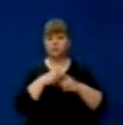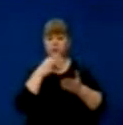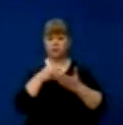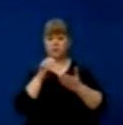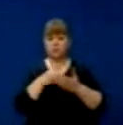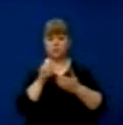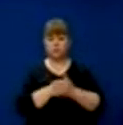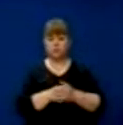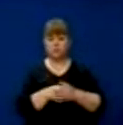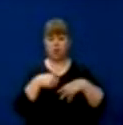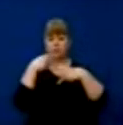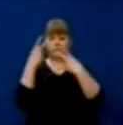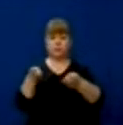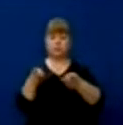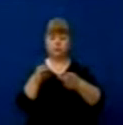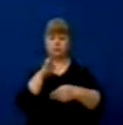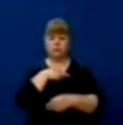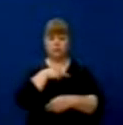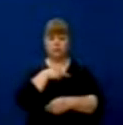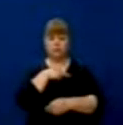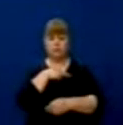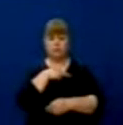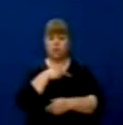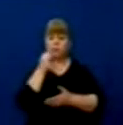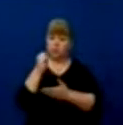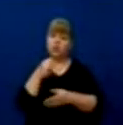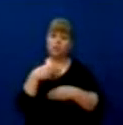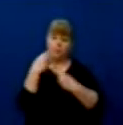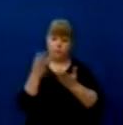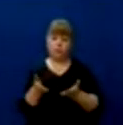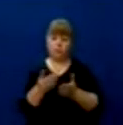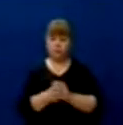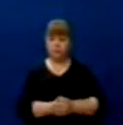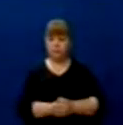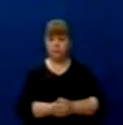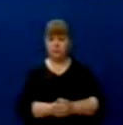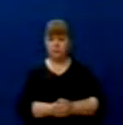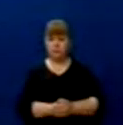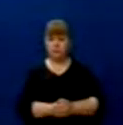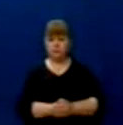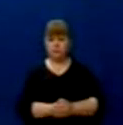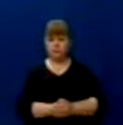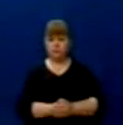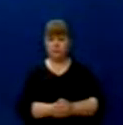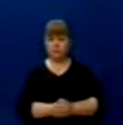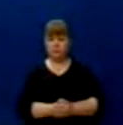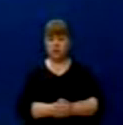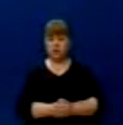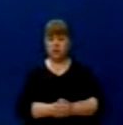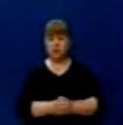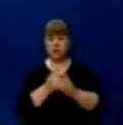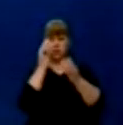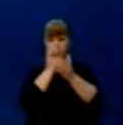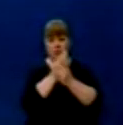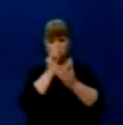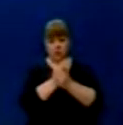rënë mbi institucionet shëndetësore, atyre ju ka aloku buxheti i plot dhe në procedurat ndërmjet